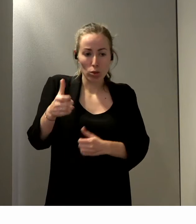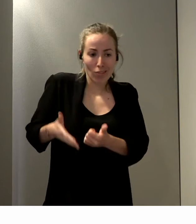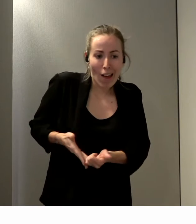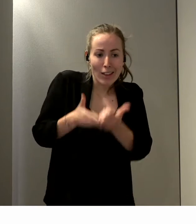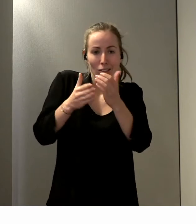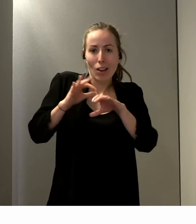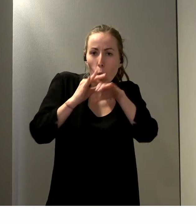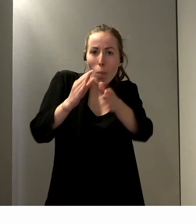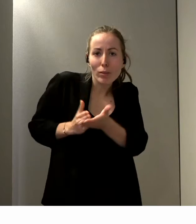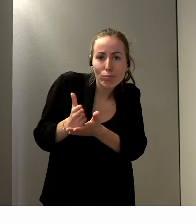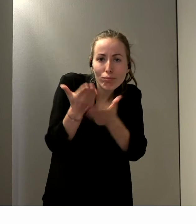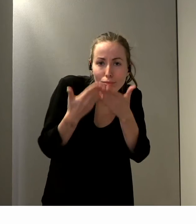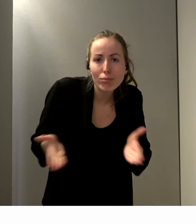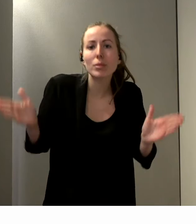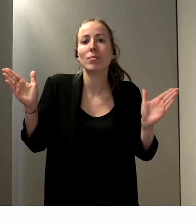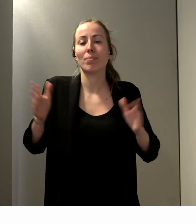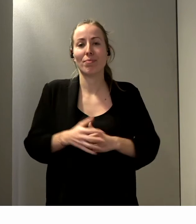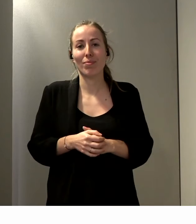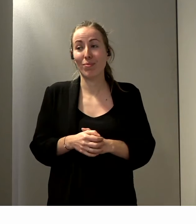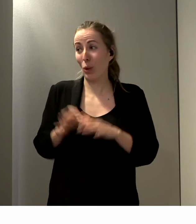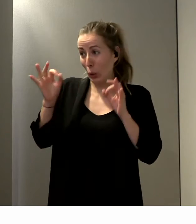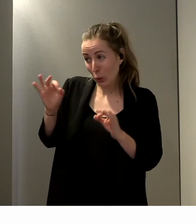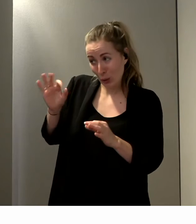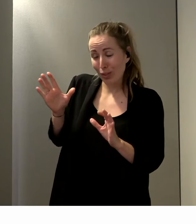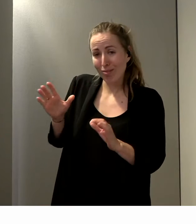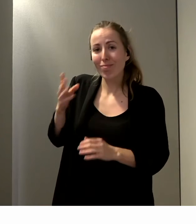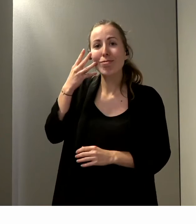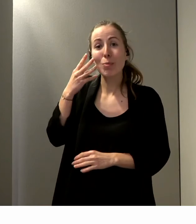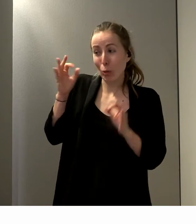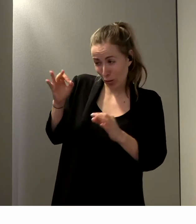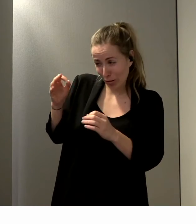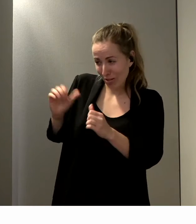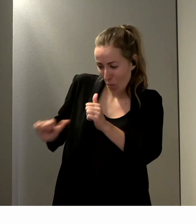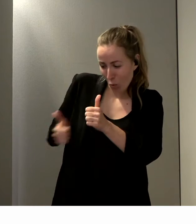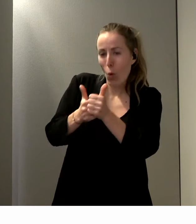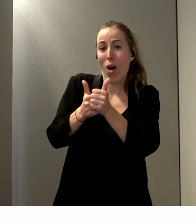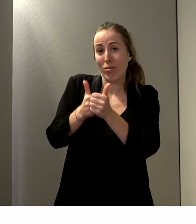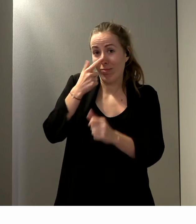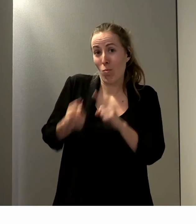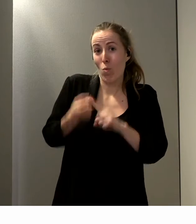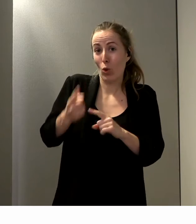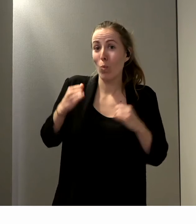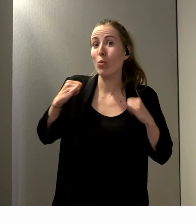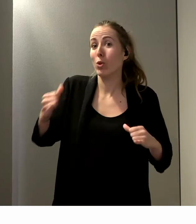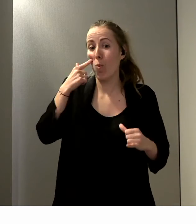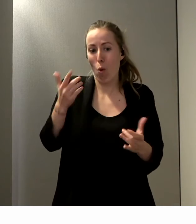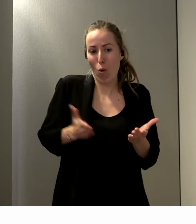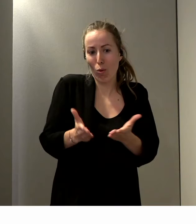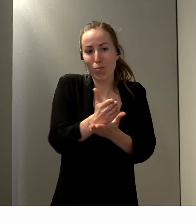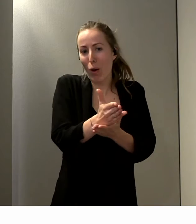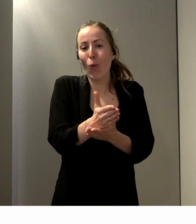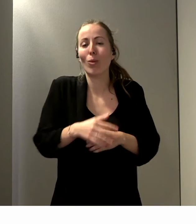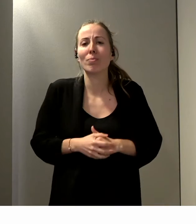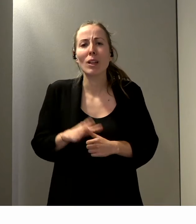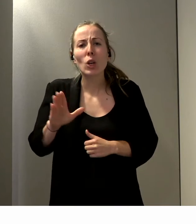champ des possibles. Je vous confirme, le mentorat il est vraiment essentiel dans le parcours de beaucoup de jeunes. Mais